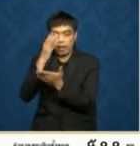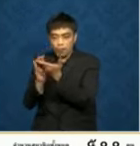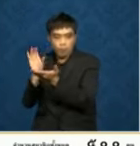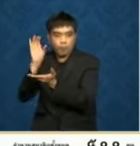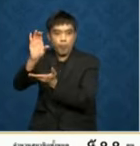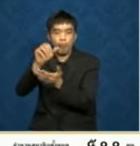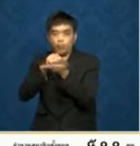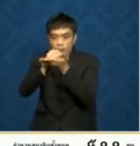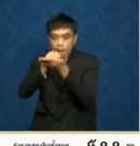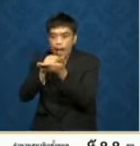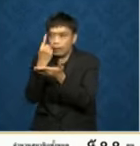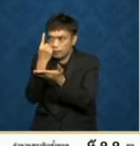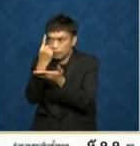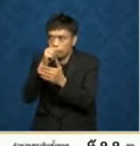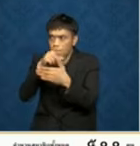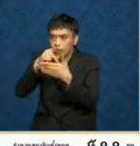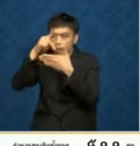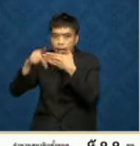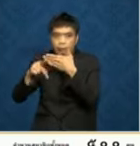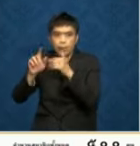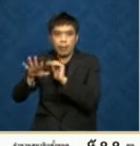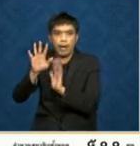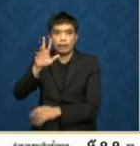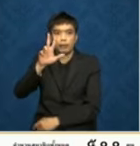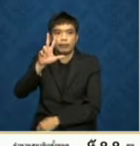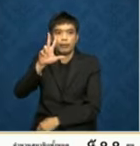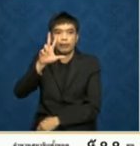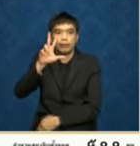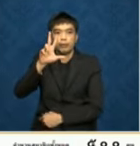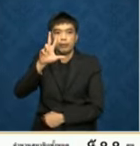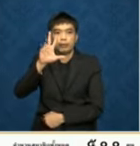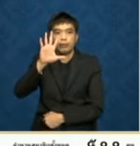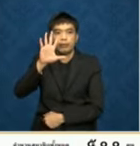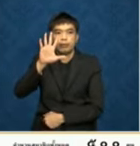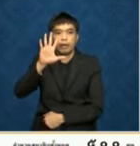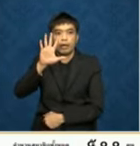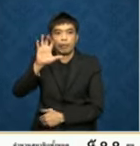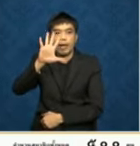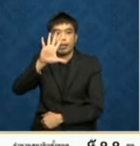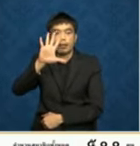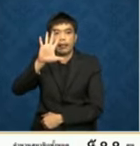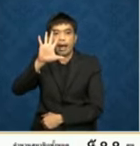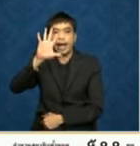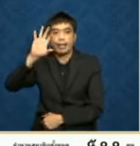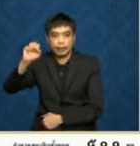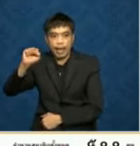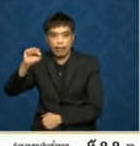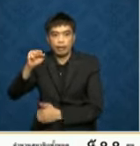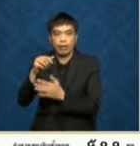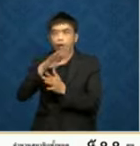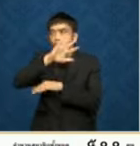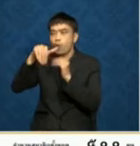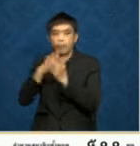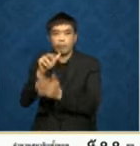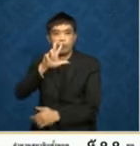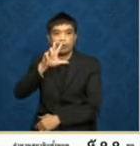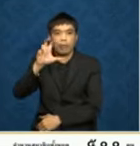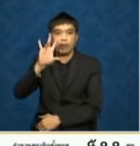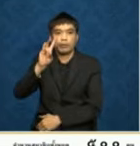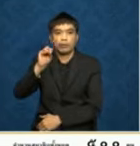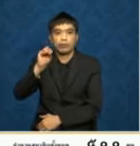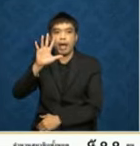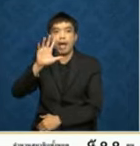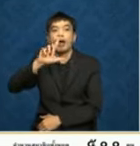ิการละ 5 แสนนะครัรวม 750 บริการ ใช้งบประมาณเราๆ 375 ลานบาทรวมก 2 ก้อนกประมาณ 700 ล้านครั